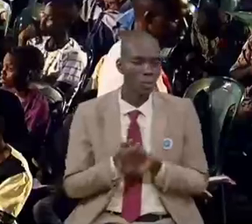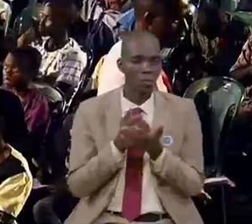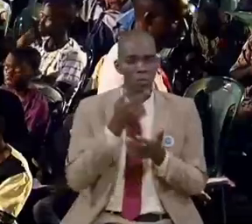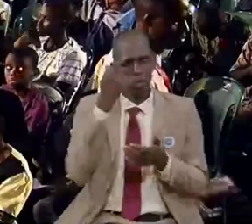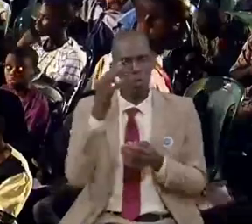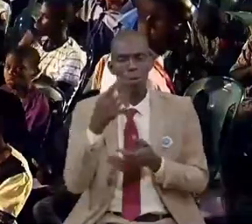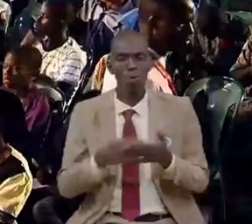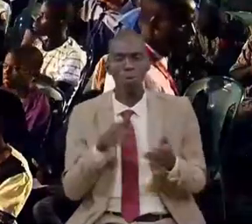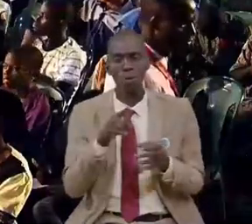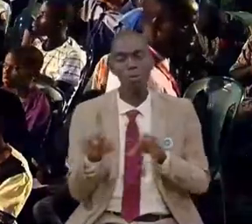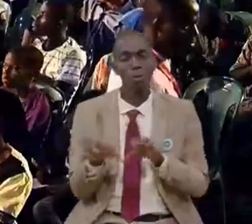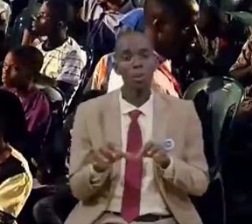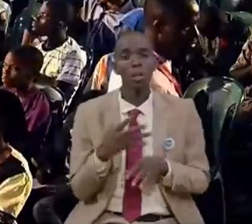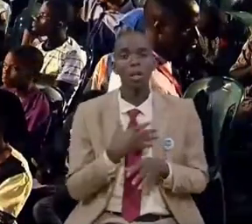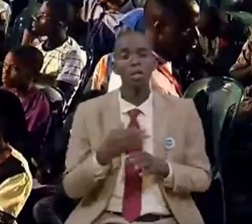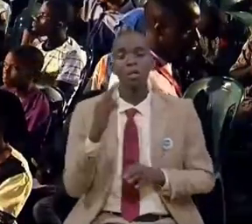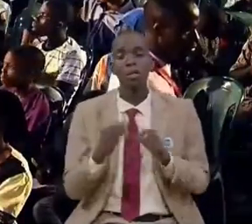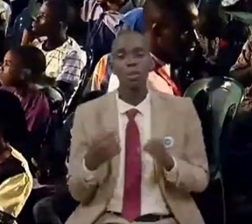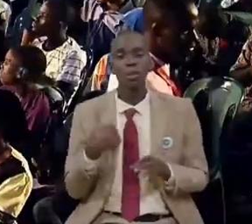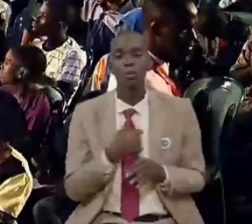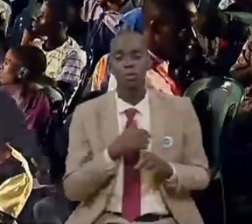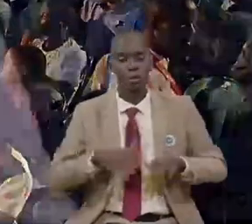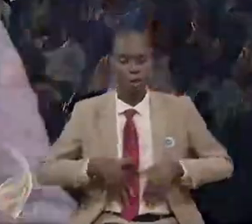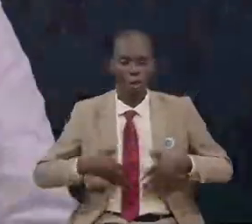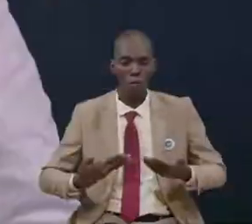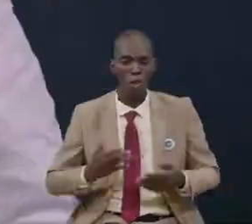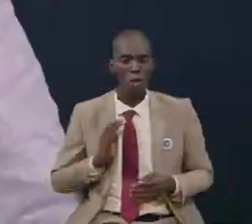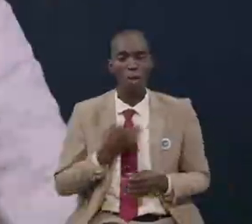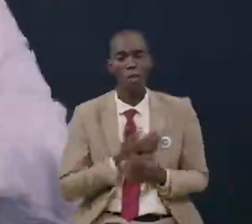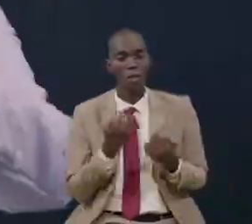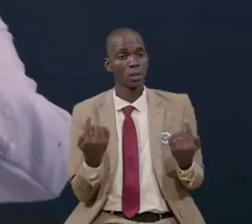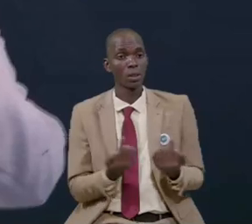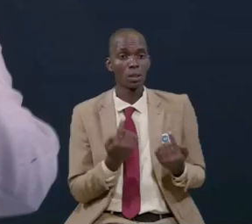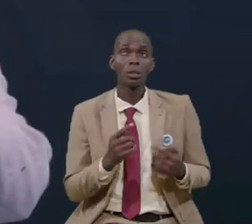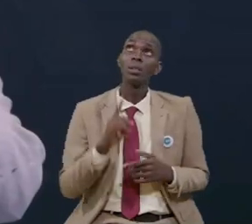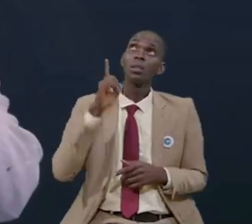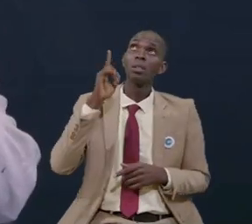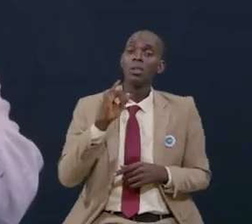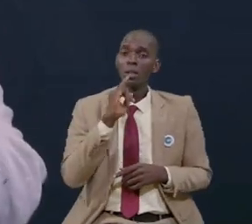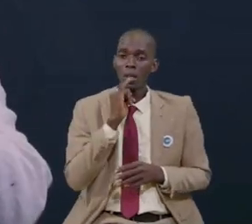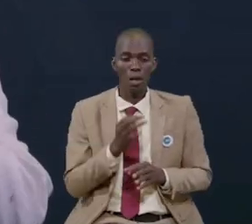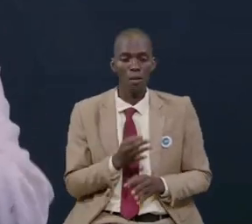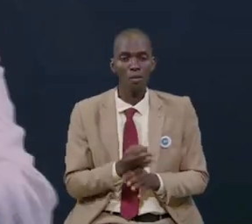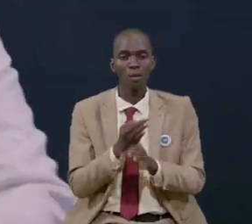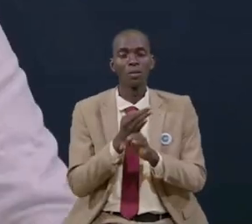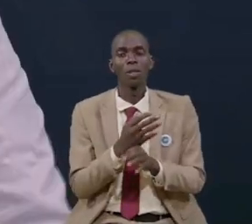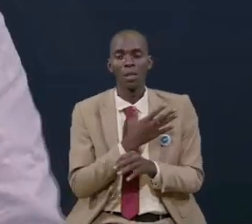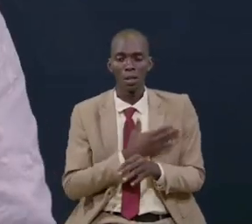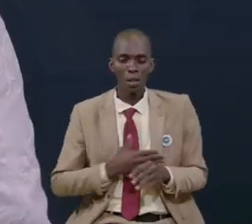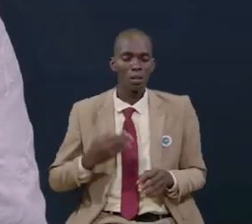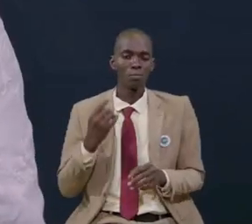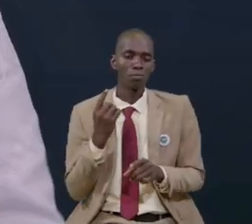fait. Et si nous confessons nos péchés, il est juste et fidèle pour nous les